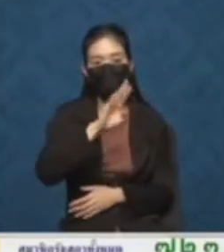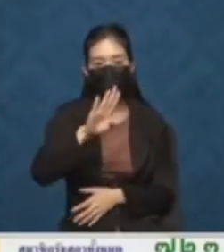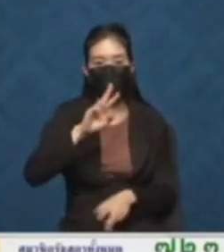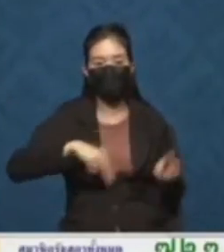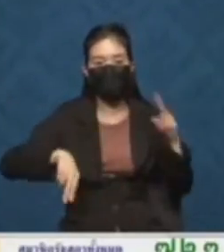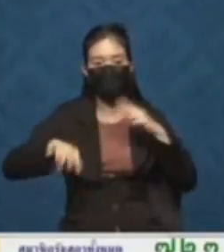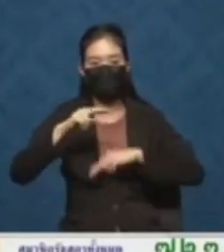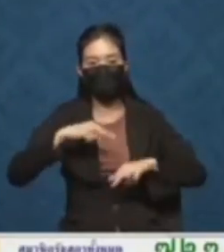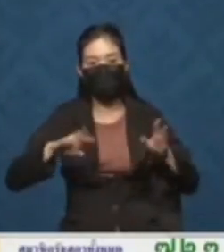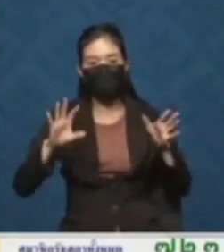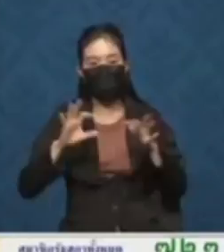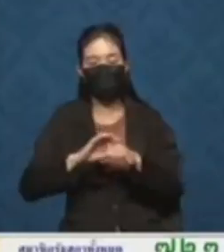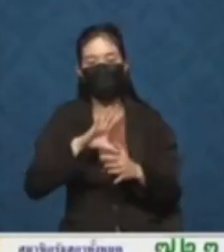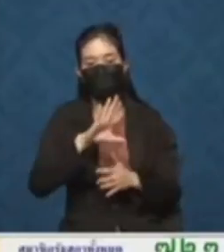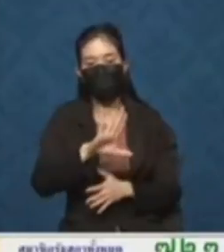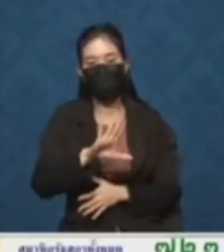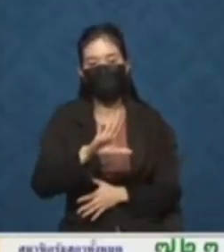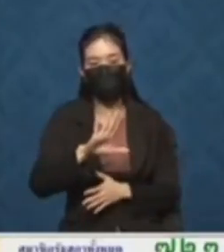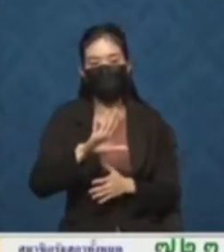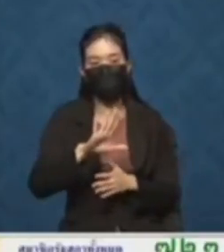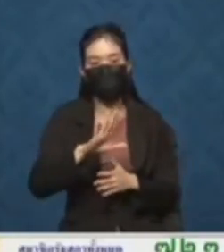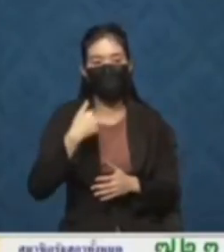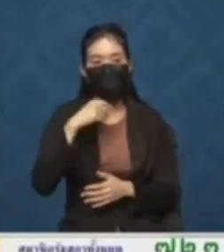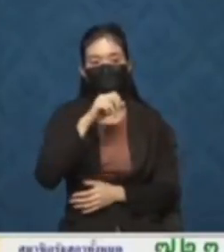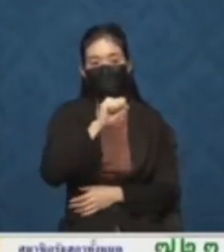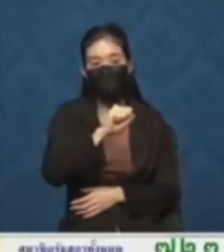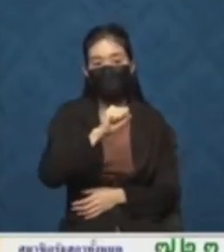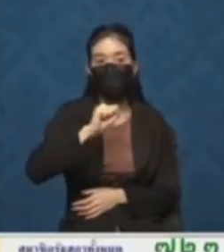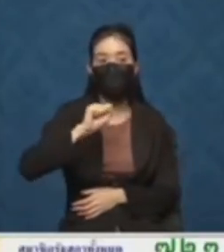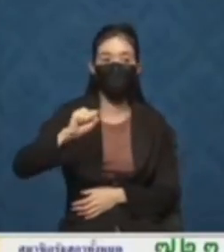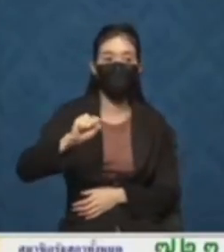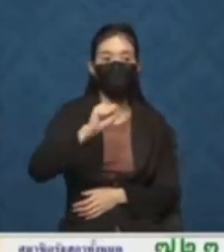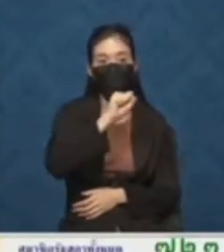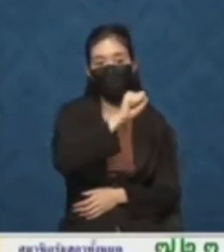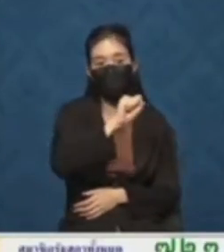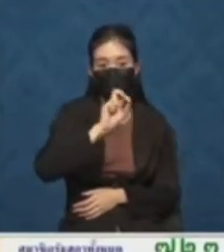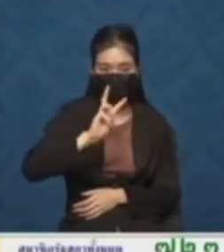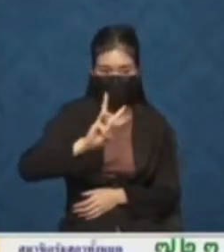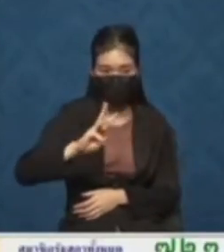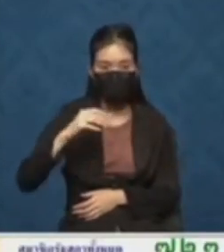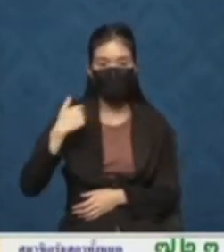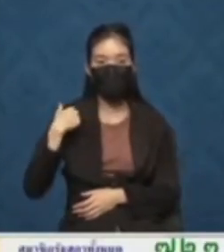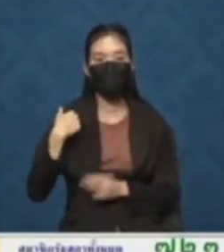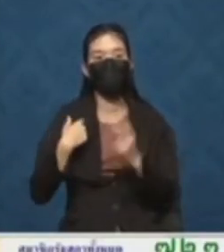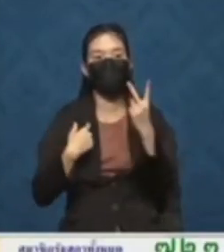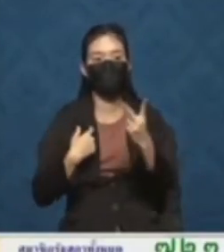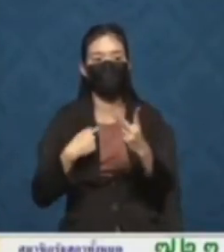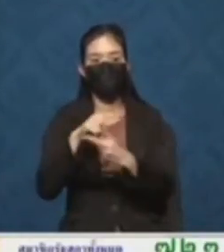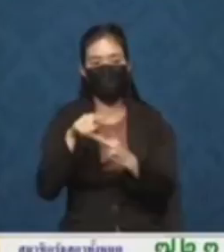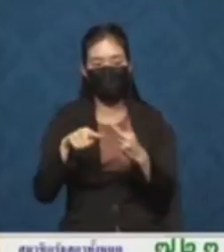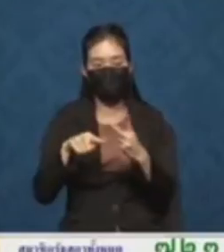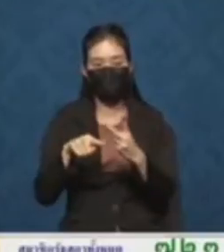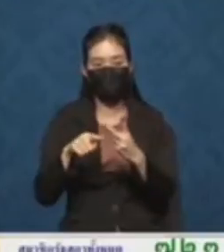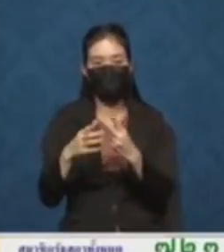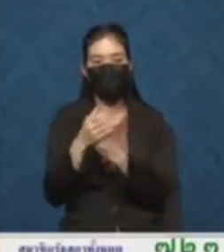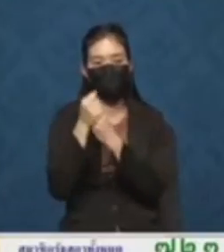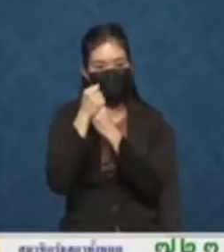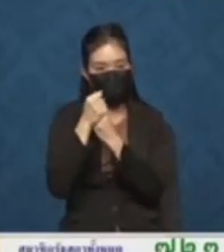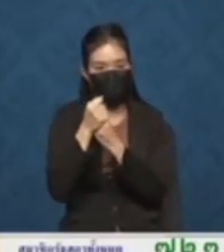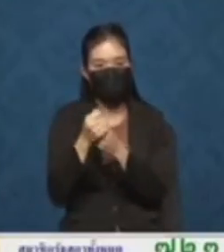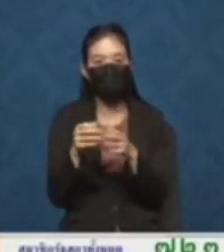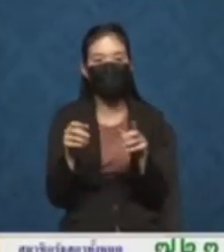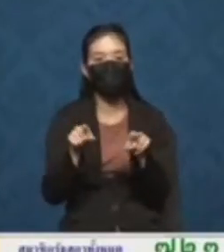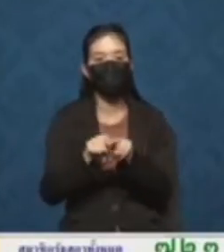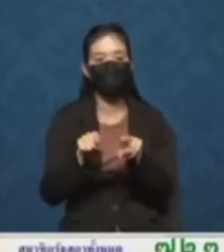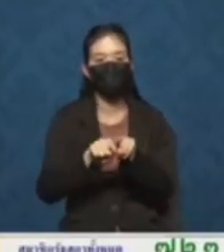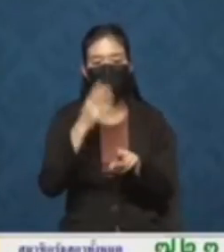21 34 40 50 60เนี่ยล้นมี2สภาทั้งนั้นมันเกิดขึ้นจากความจำเป็นจากบริบท